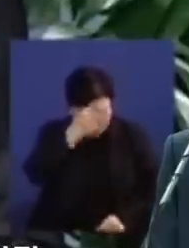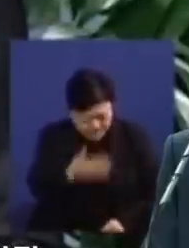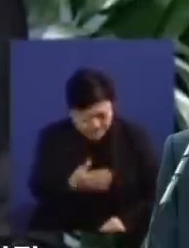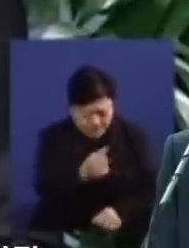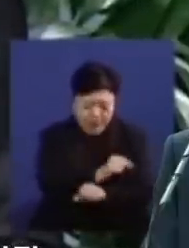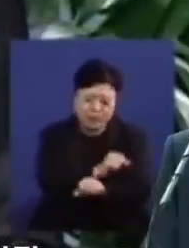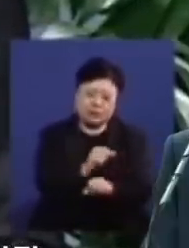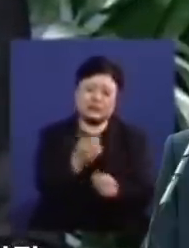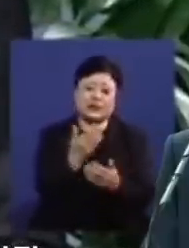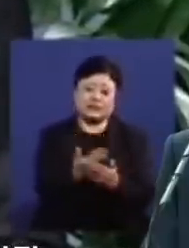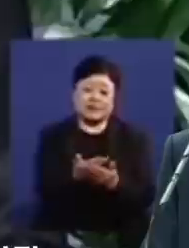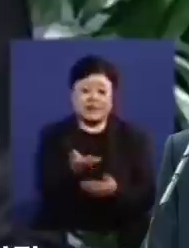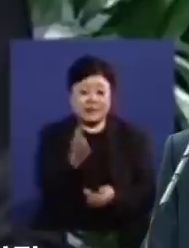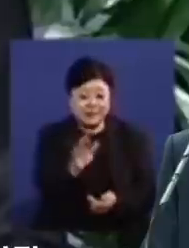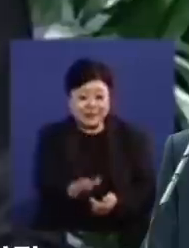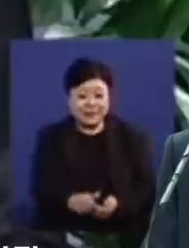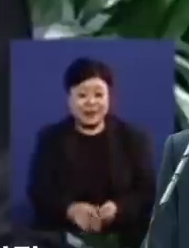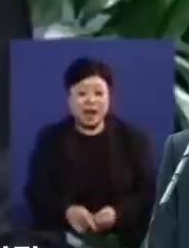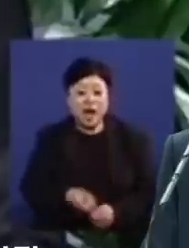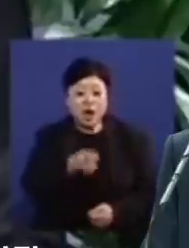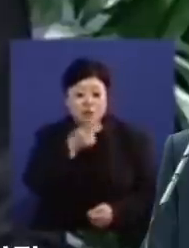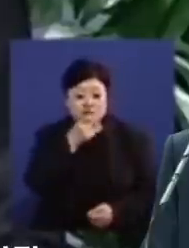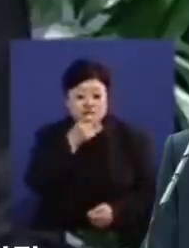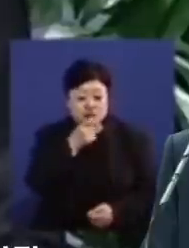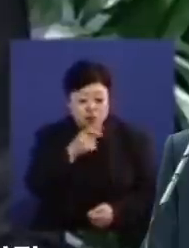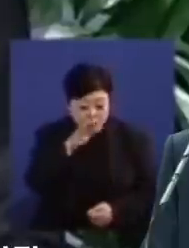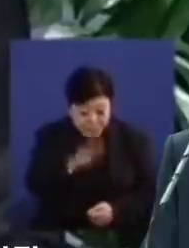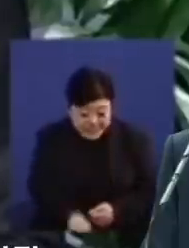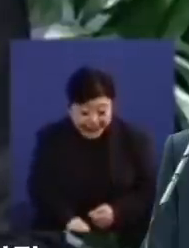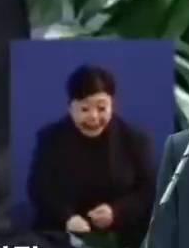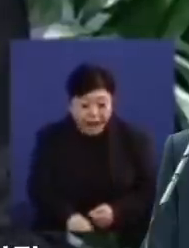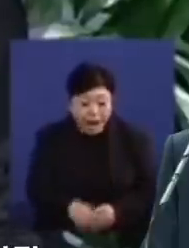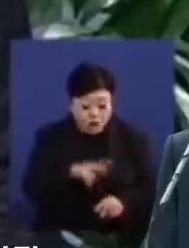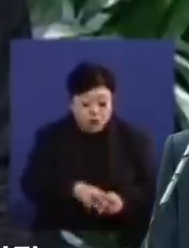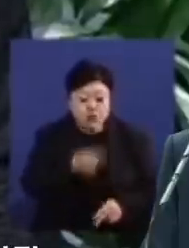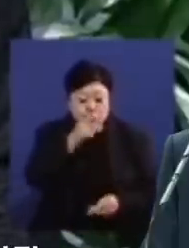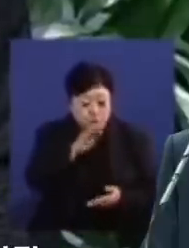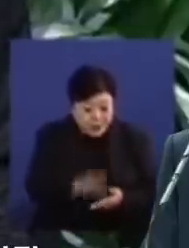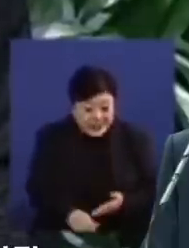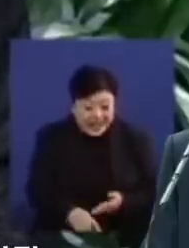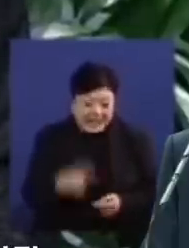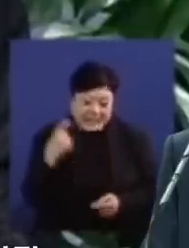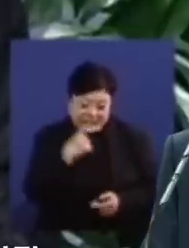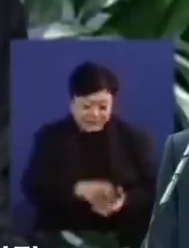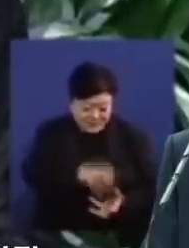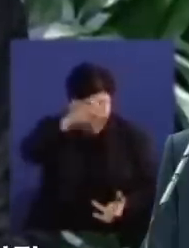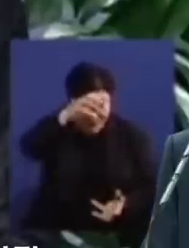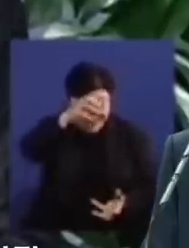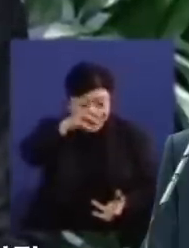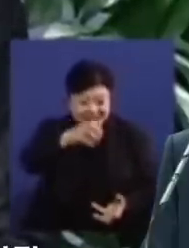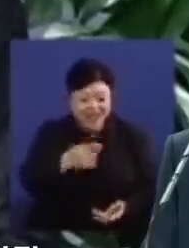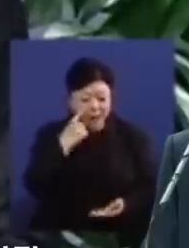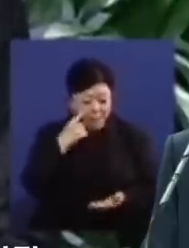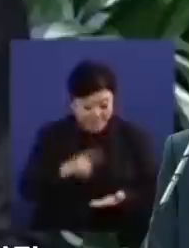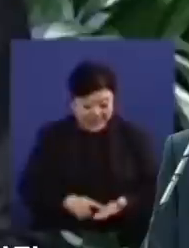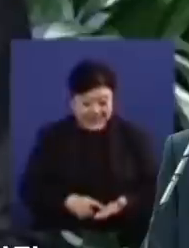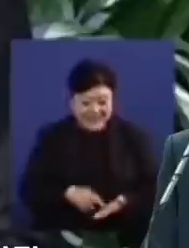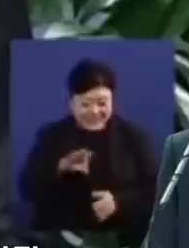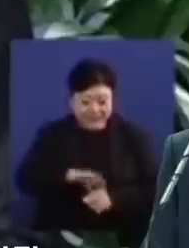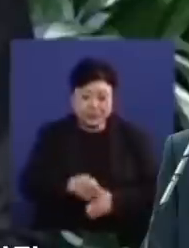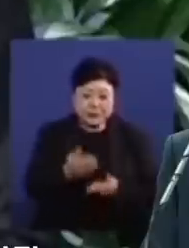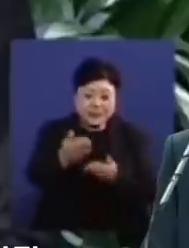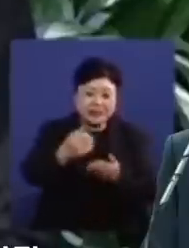주십시오. 그러나 우물물이 바닥에 났는데 큰 금덩어리가 있어서 임금님이